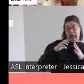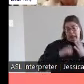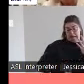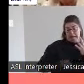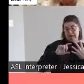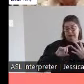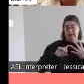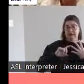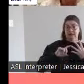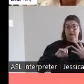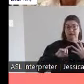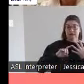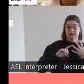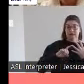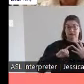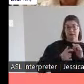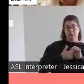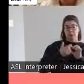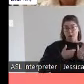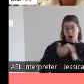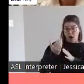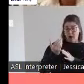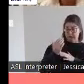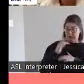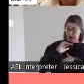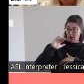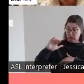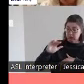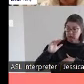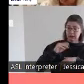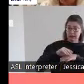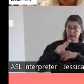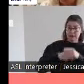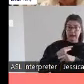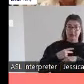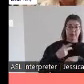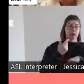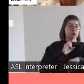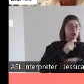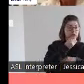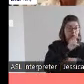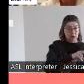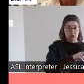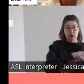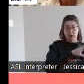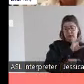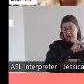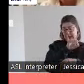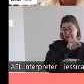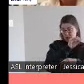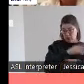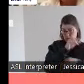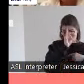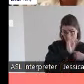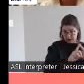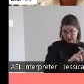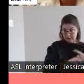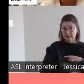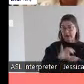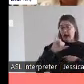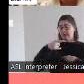ressource. Parmi les types de counseling les plus souvent utilisés, à savoir counseling maison d'hébergement,